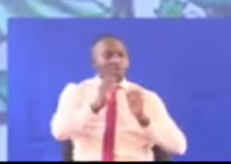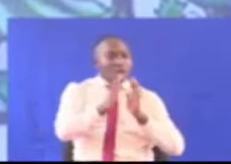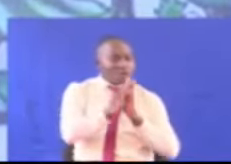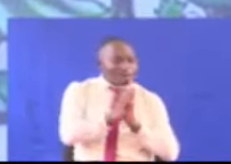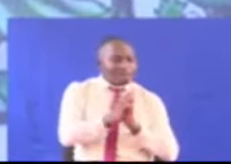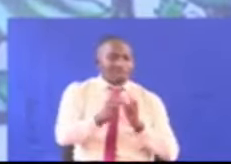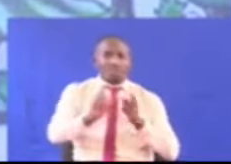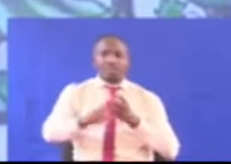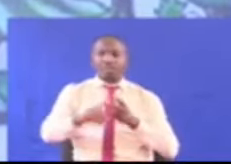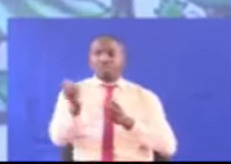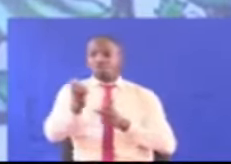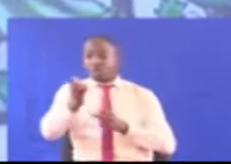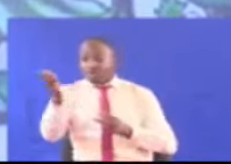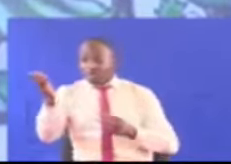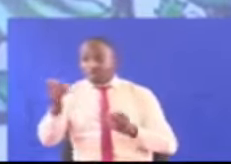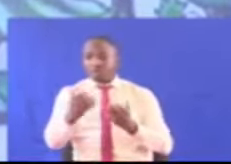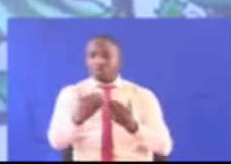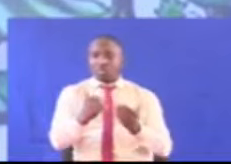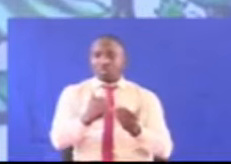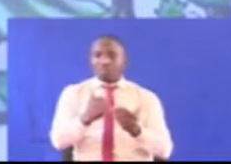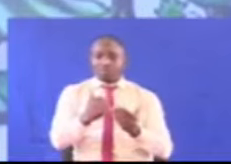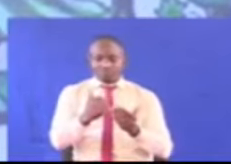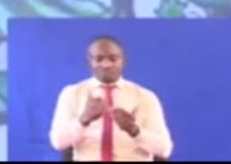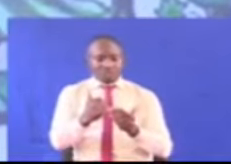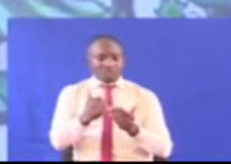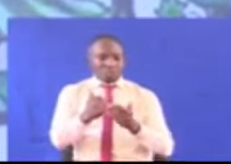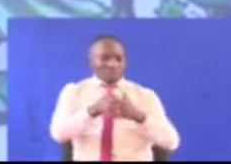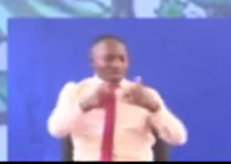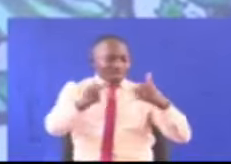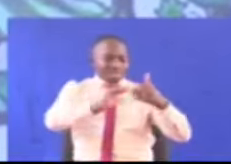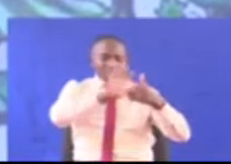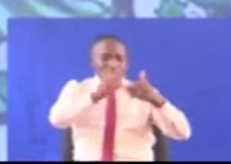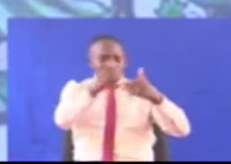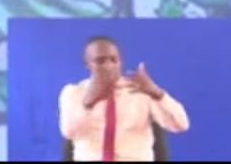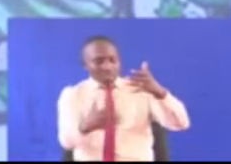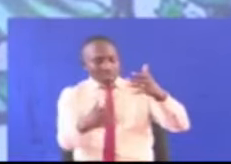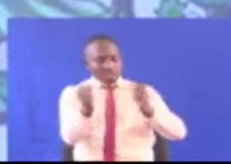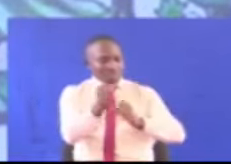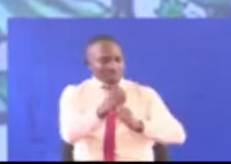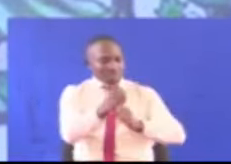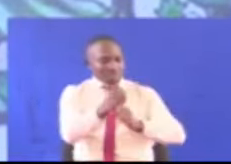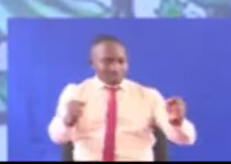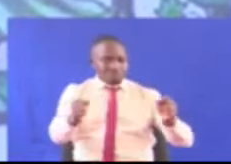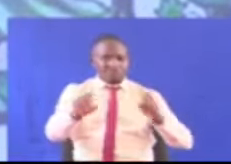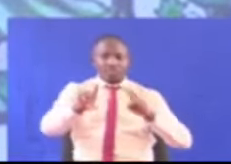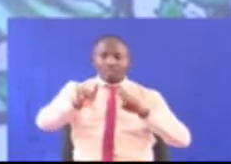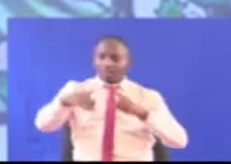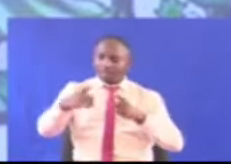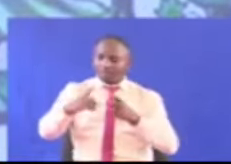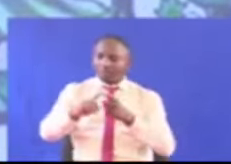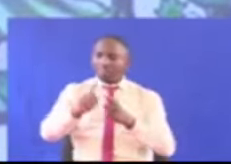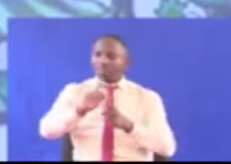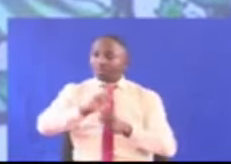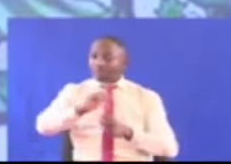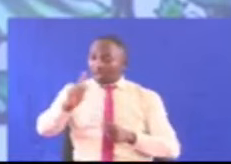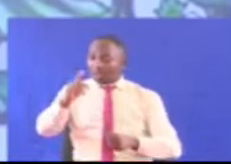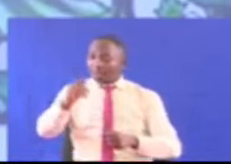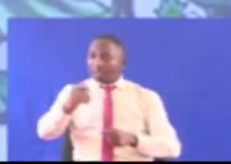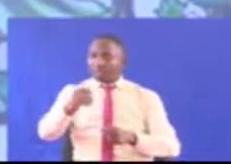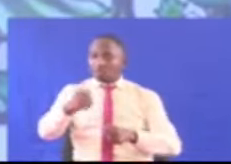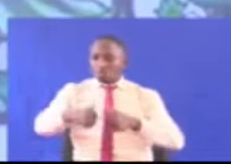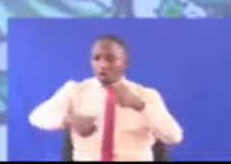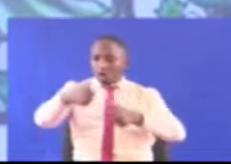mengine, na wengine ni kwa sababu sio kwa makundi, kwa hivyo sitaweza kuwataja maana siwezi kuorodhesha wote. Lakini kama kuna kugombea